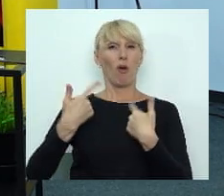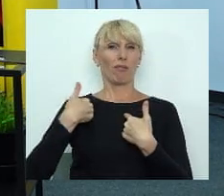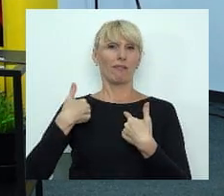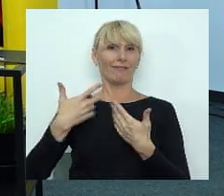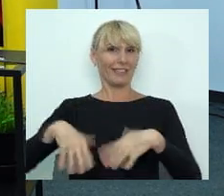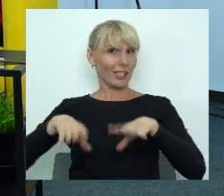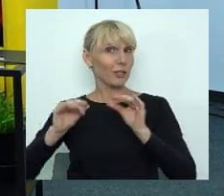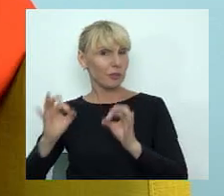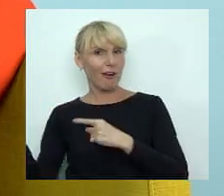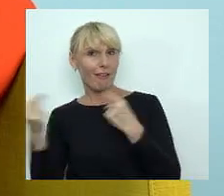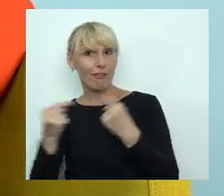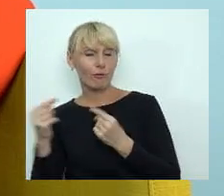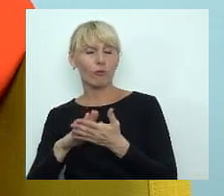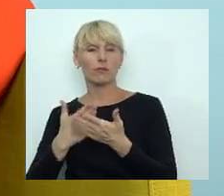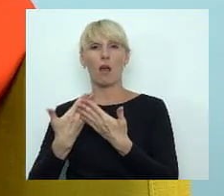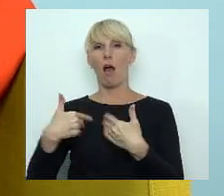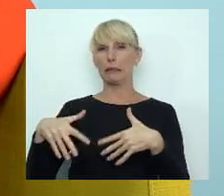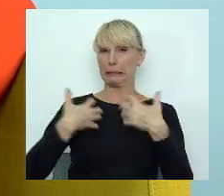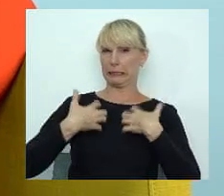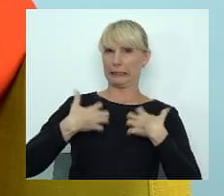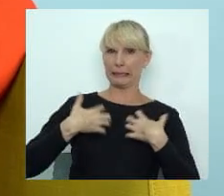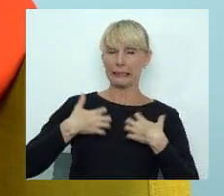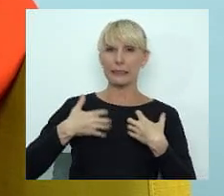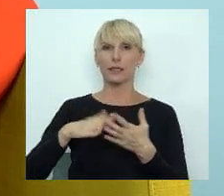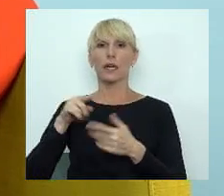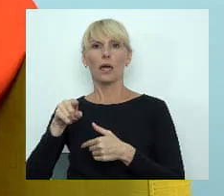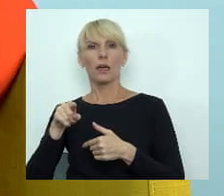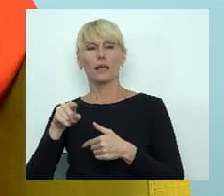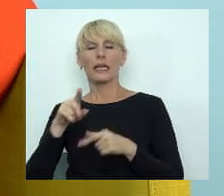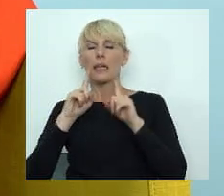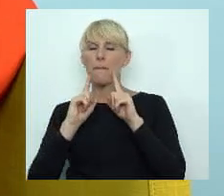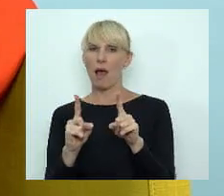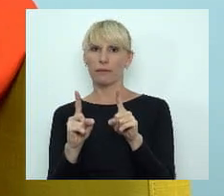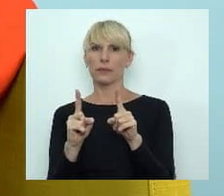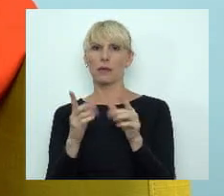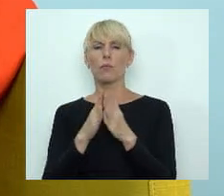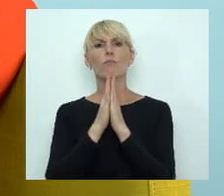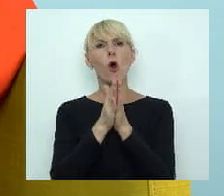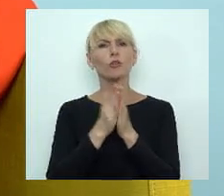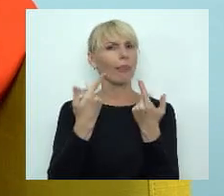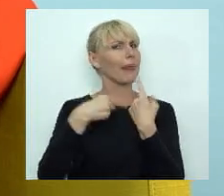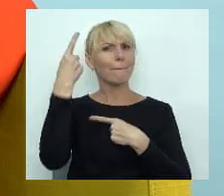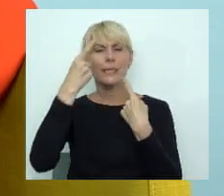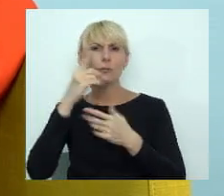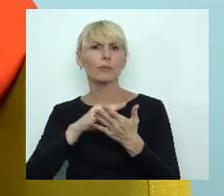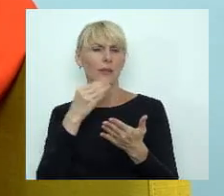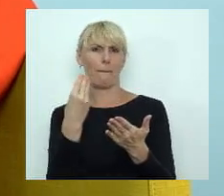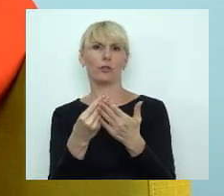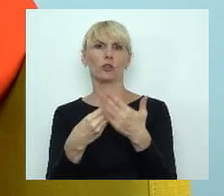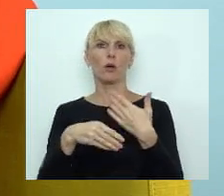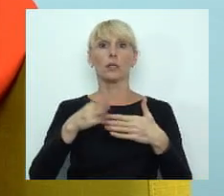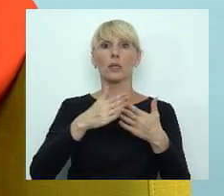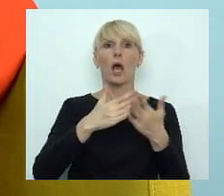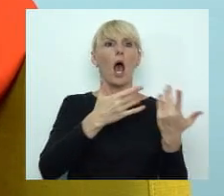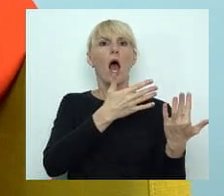pewnych powiedziałabym osobliwości. Proszę Państwa, nie możemy myśleć o ochronie danych osobowych w kategorii